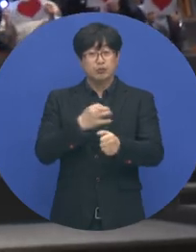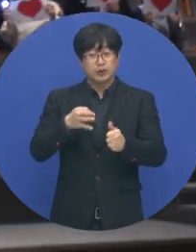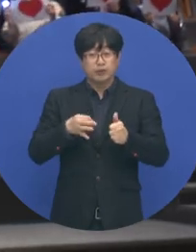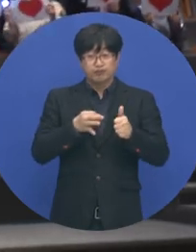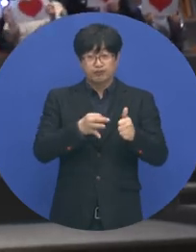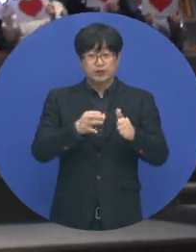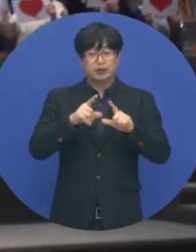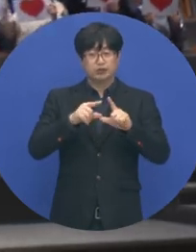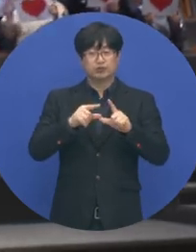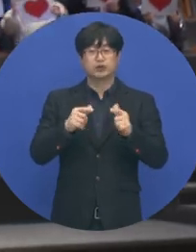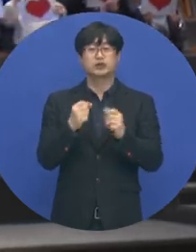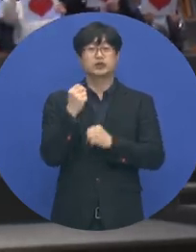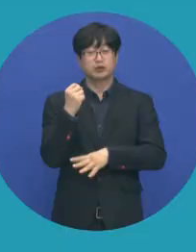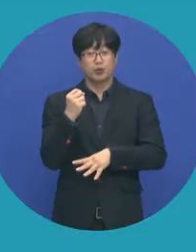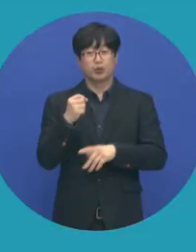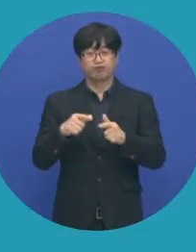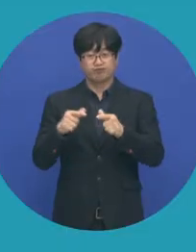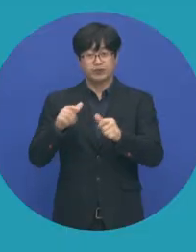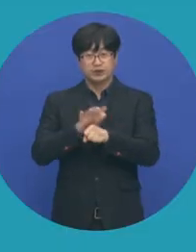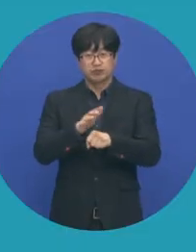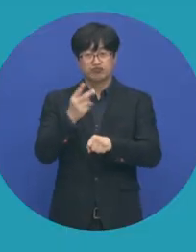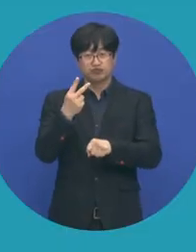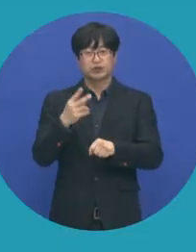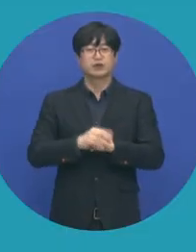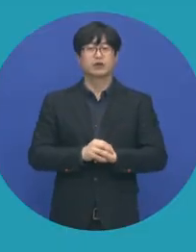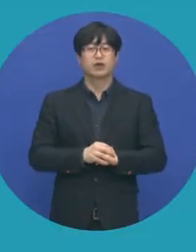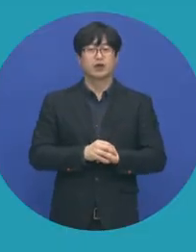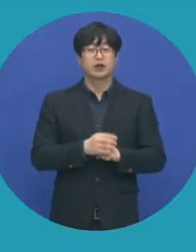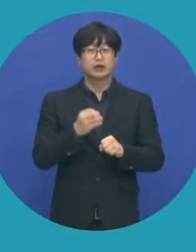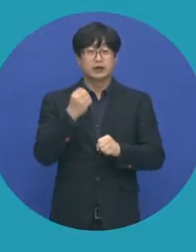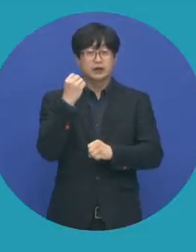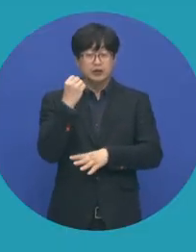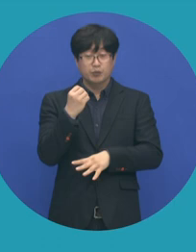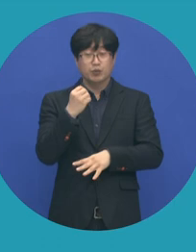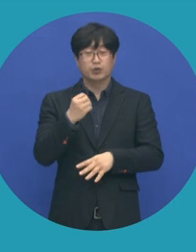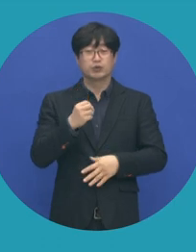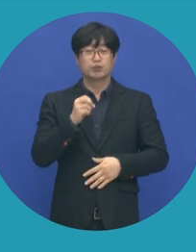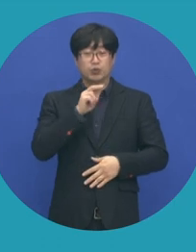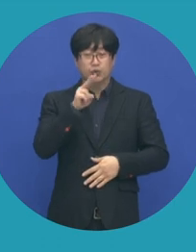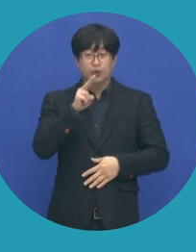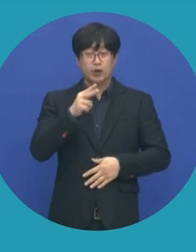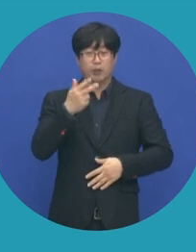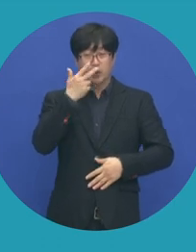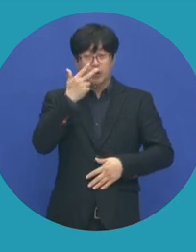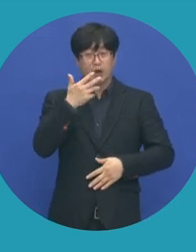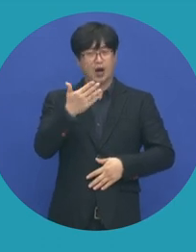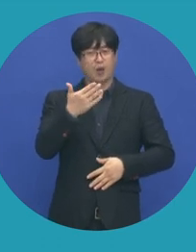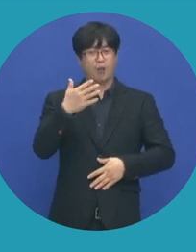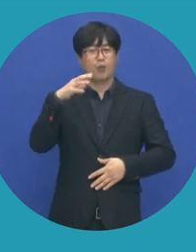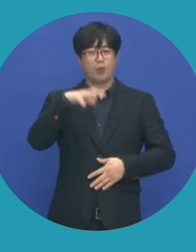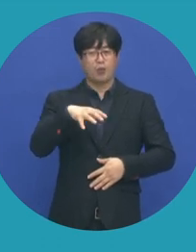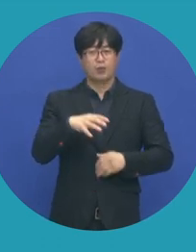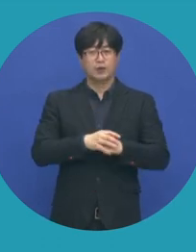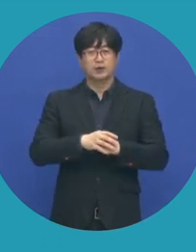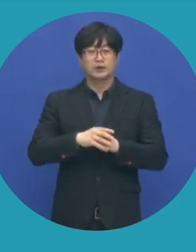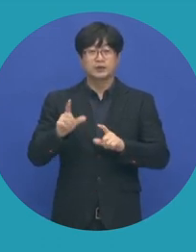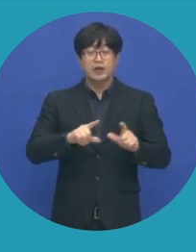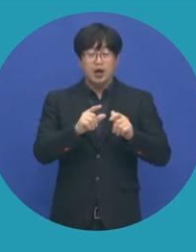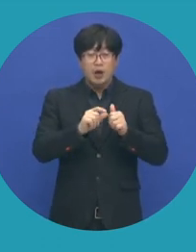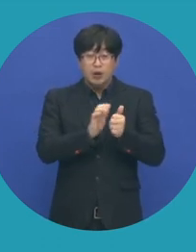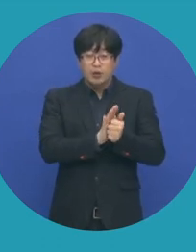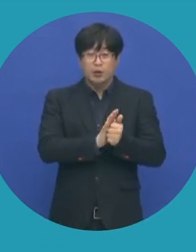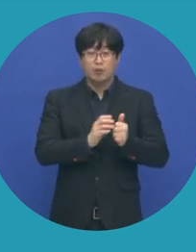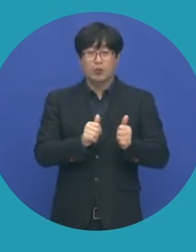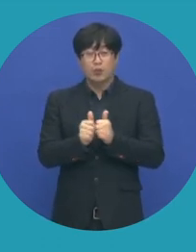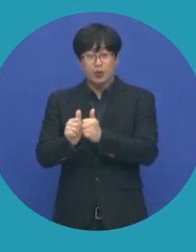기본형과 확대형으로 나뉩니다. 기본형은 용인, 평택, 화성, 부천 등 9곳에서 시행되며 생활돌봄,